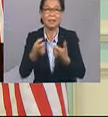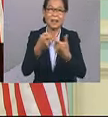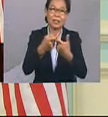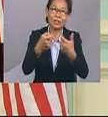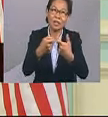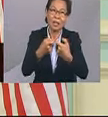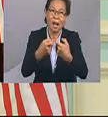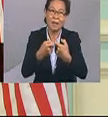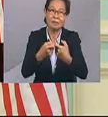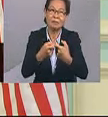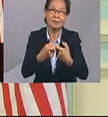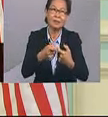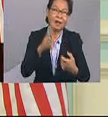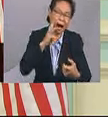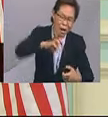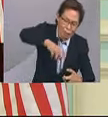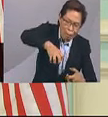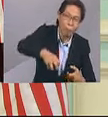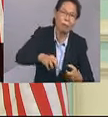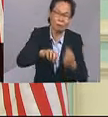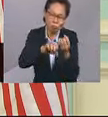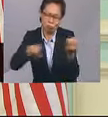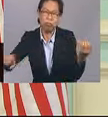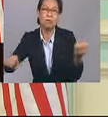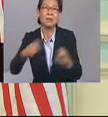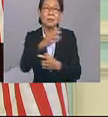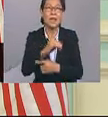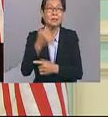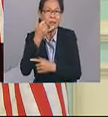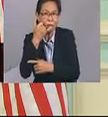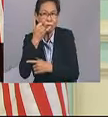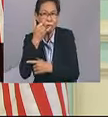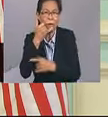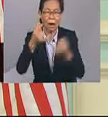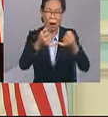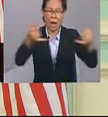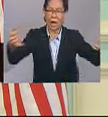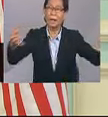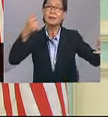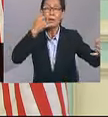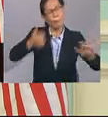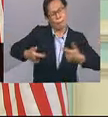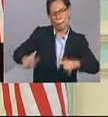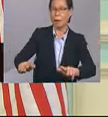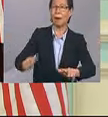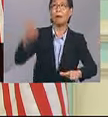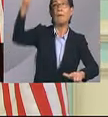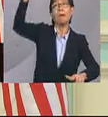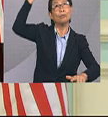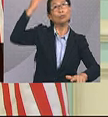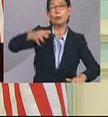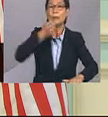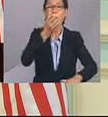nama, air, malah telekom, telefon line pun kita benarkan. Itu hari saya dah